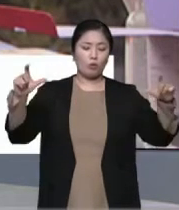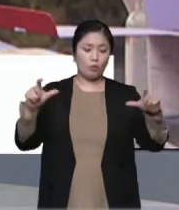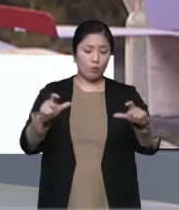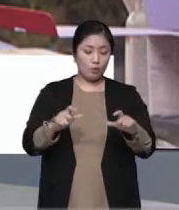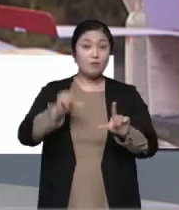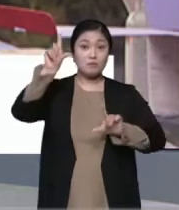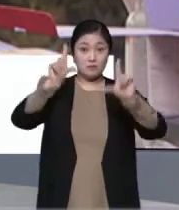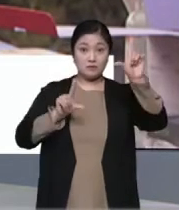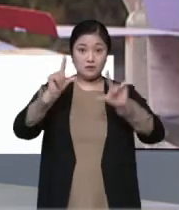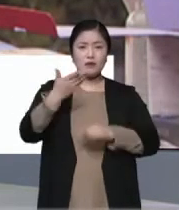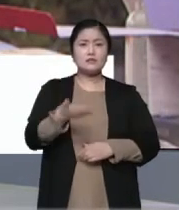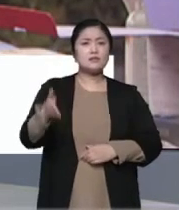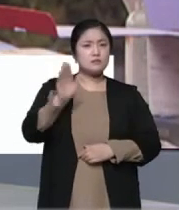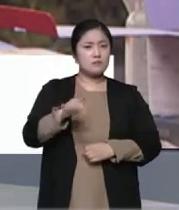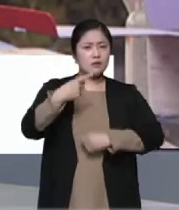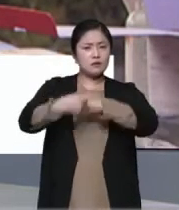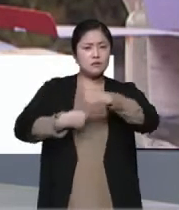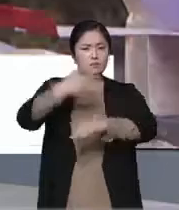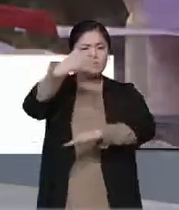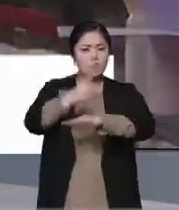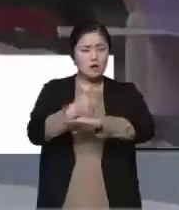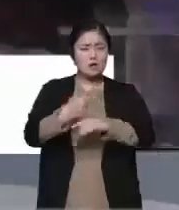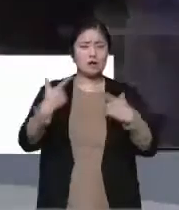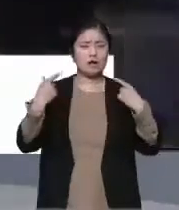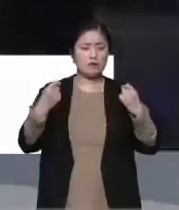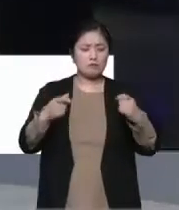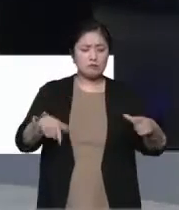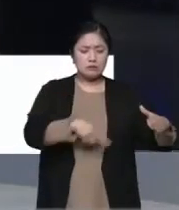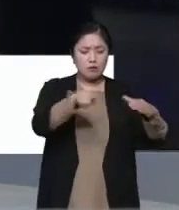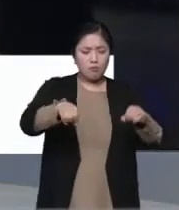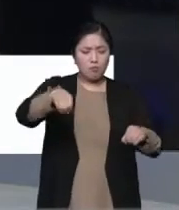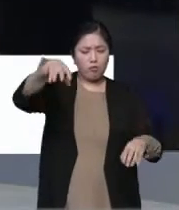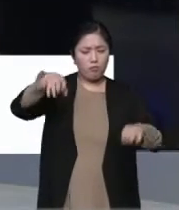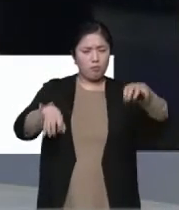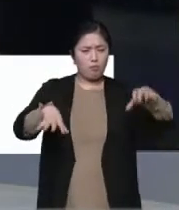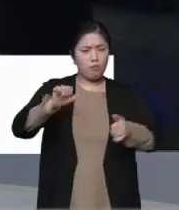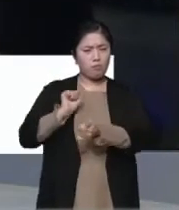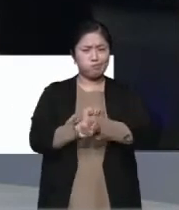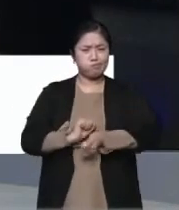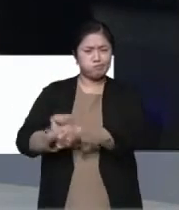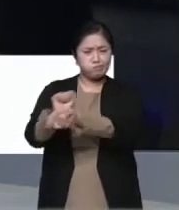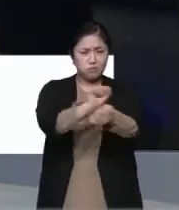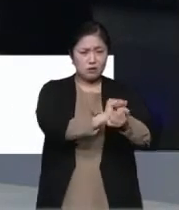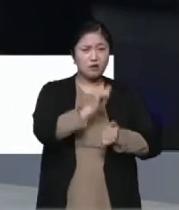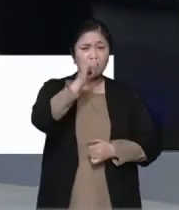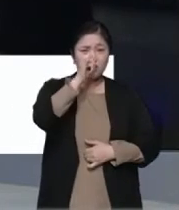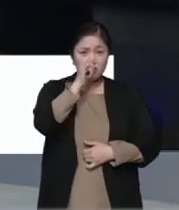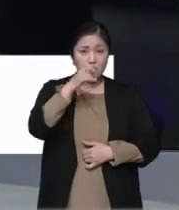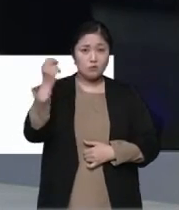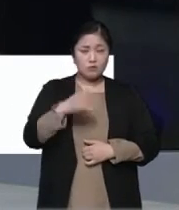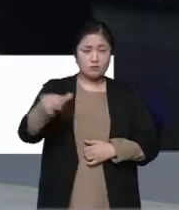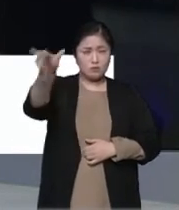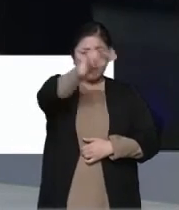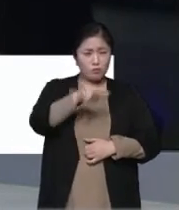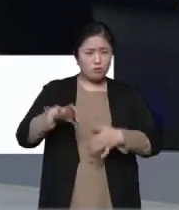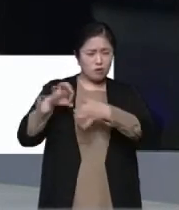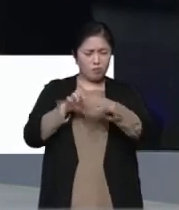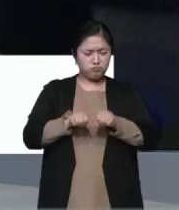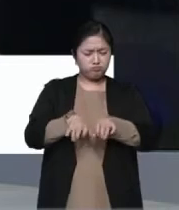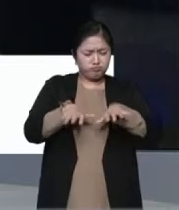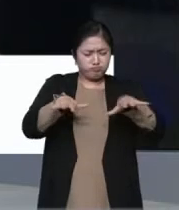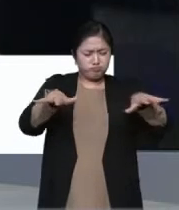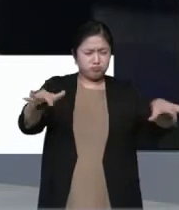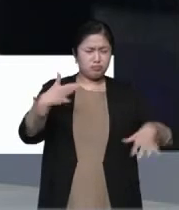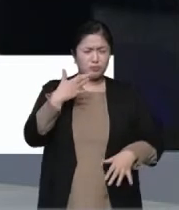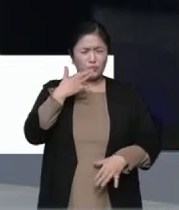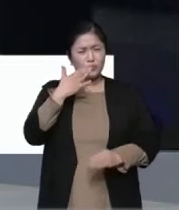보이고 있습니다 하지만 연말을 앞두고 여전히 엣지 없는 산발적인 n 차 감염이 이어지고 있고 전국적으로 도학 썬 3가